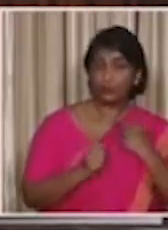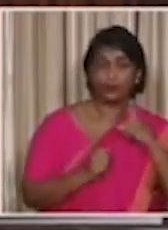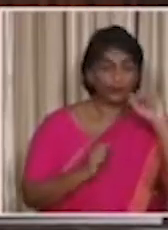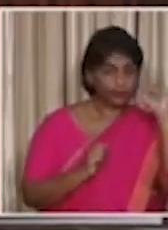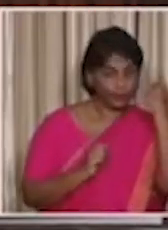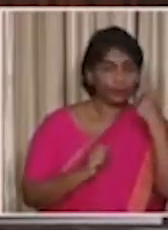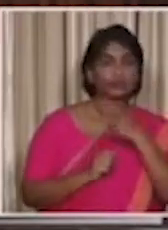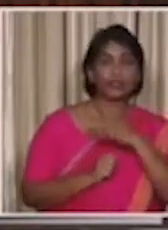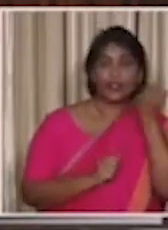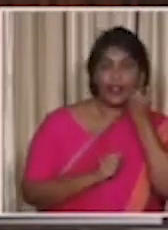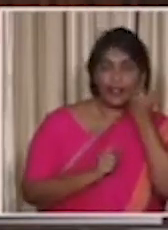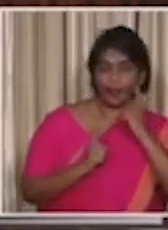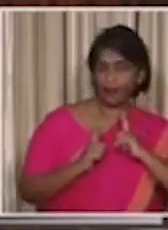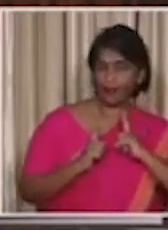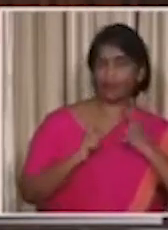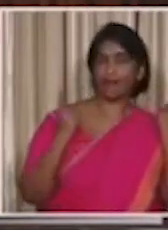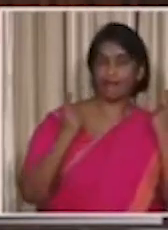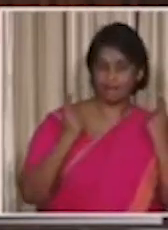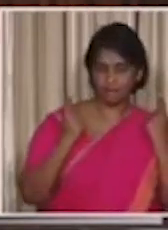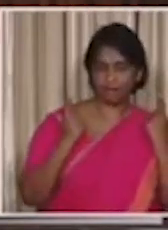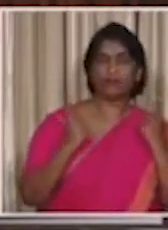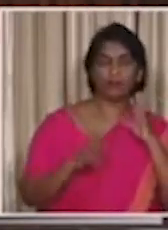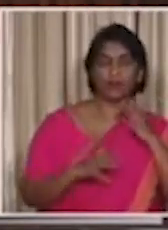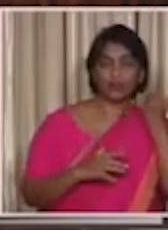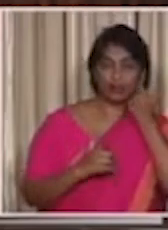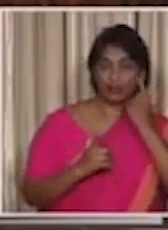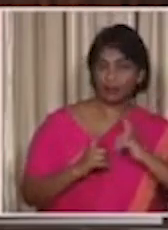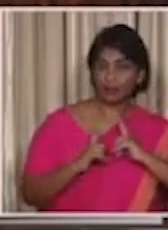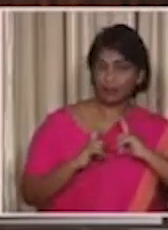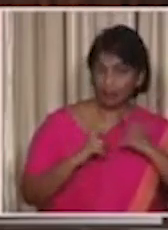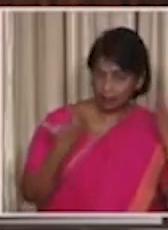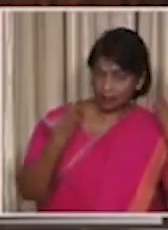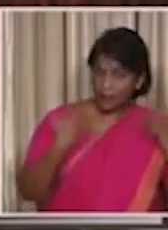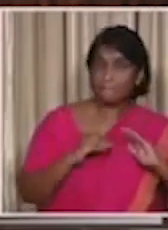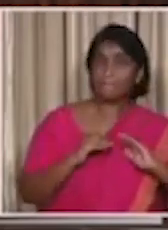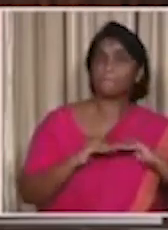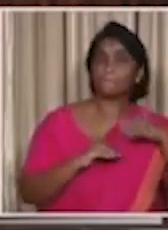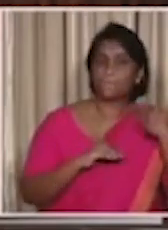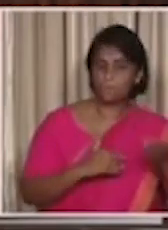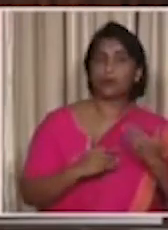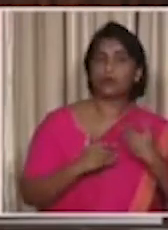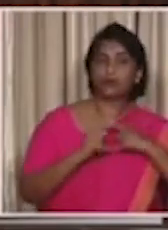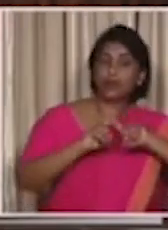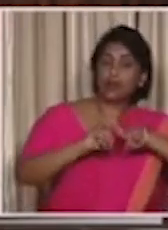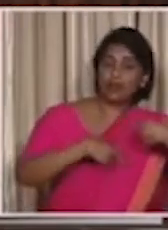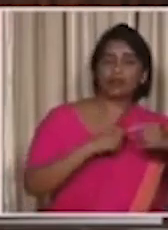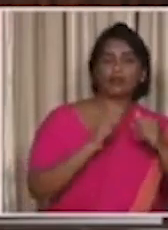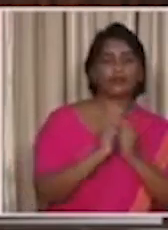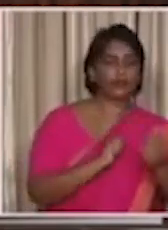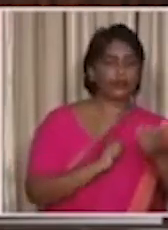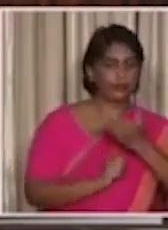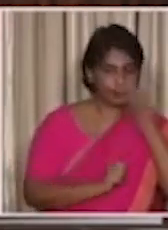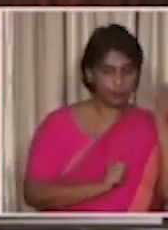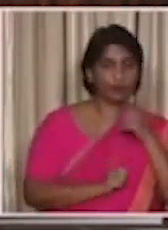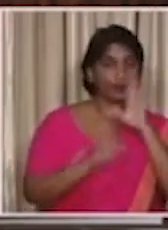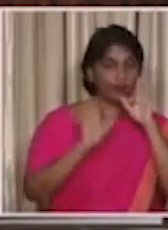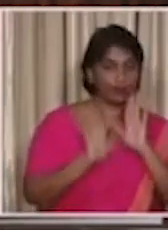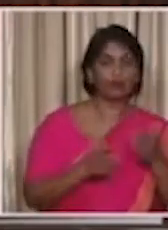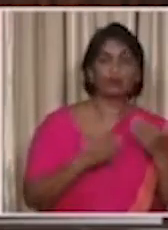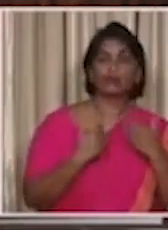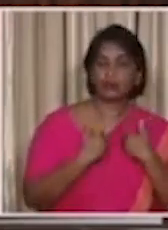මුලින්ම ලෙඩා සනීප කර ගැනීමටයි. ලෙඩා සනීප කරගත්තන් පසුව අපට අනෙක් පියවර ගන්නට පුළුවන්. ඒත්